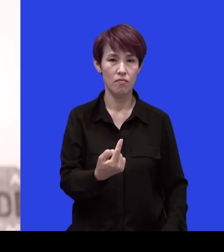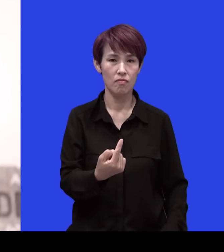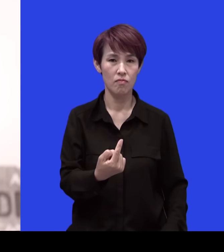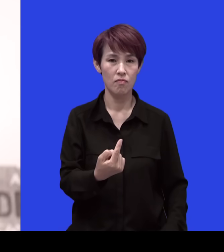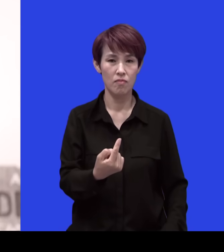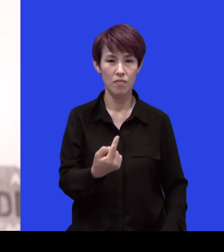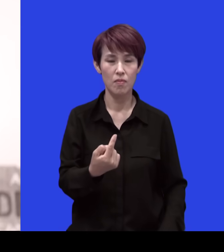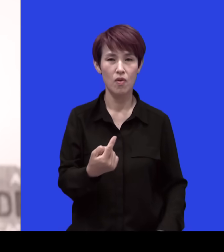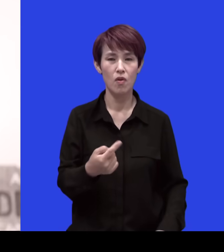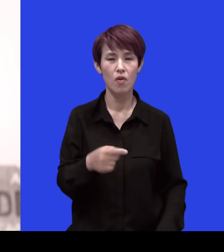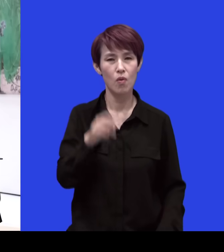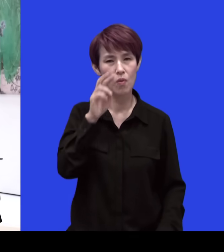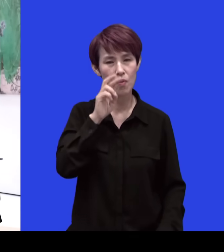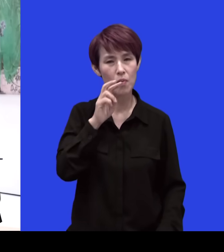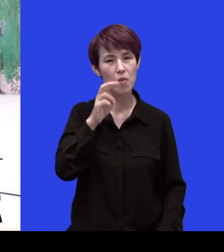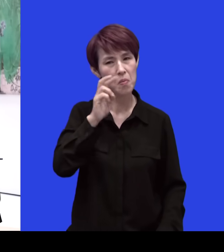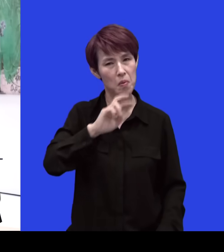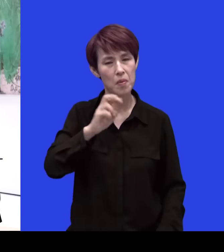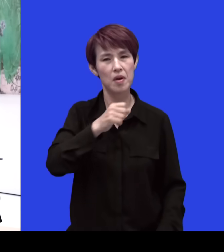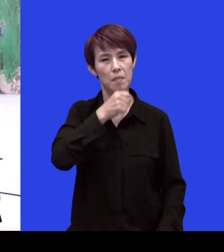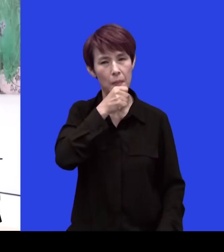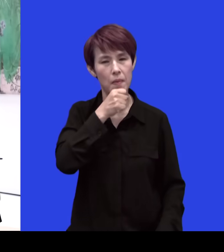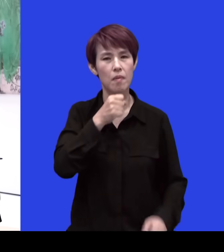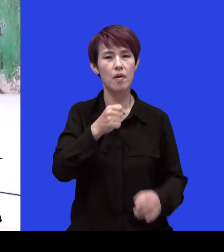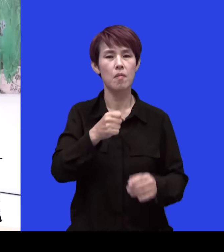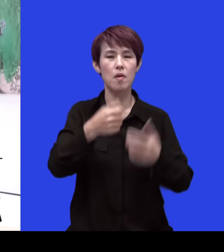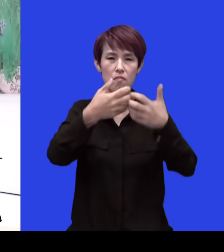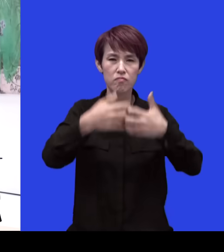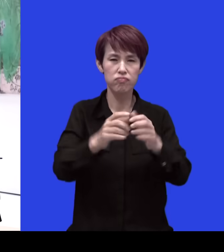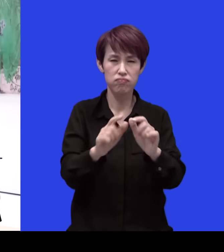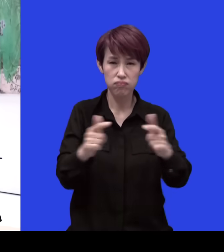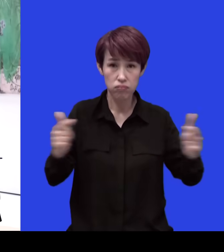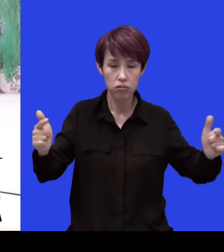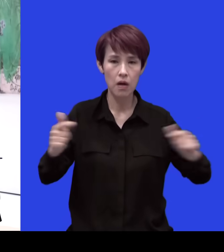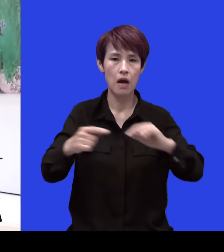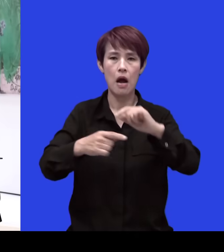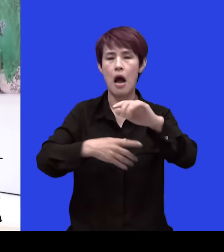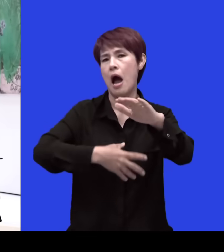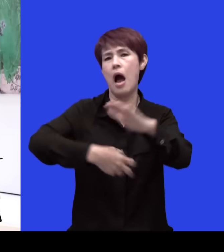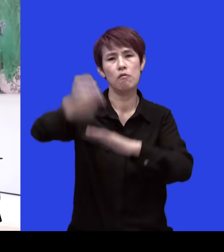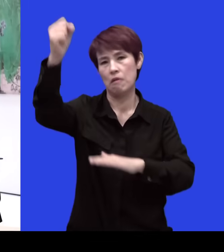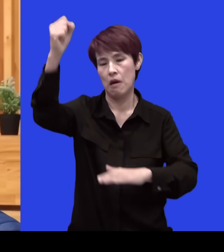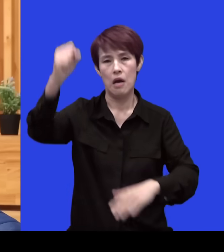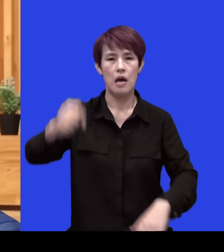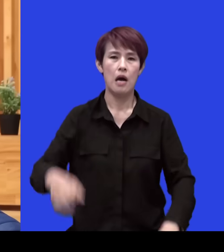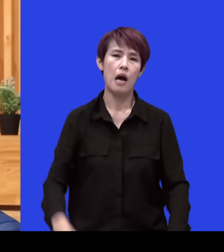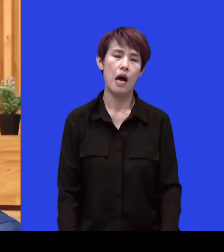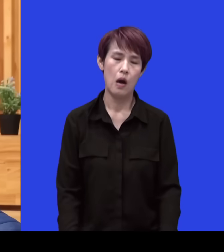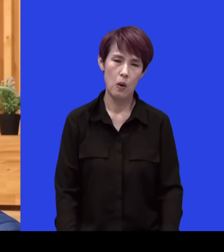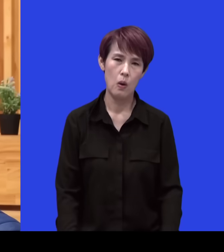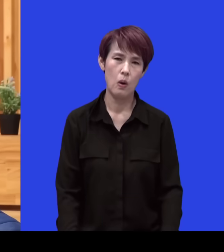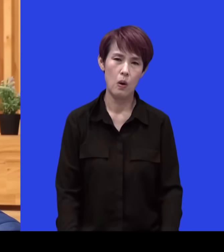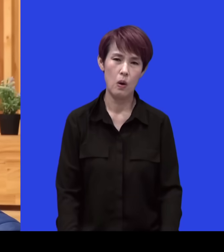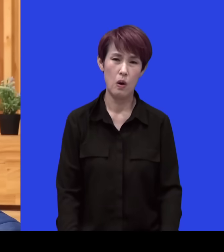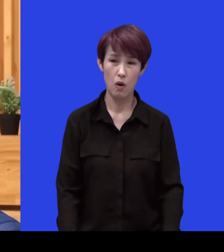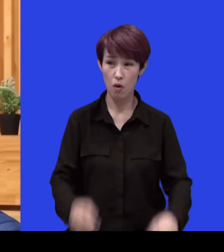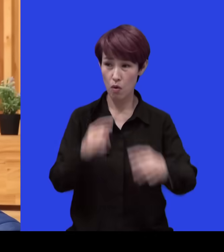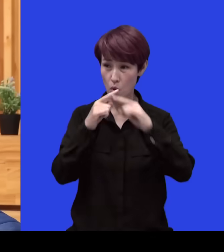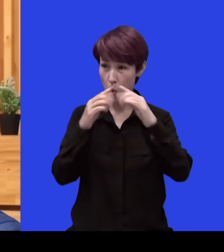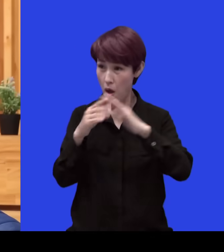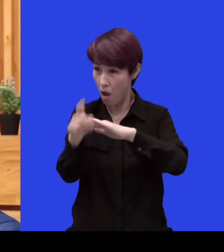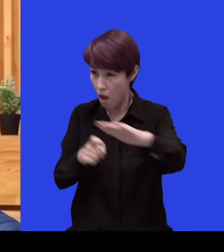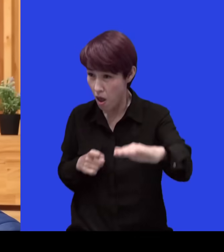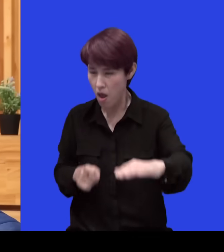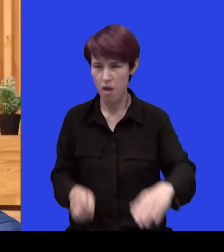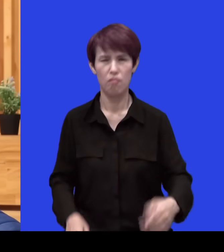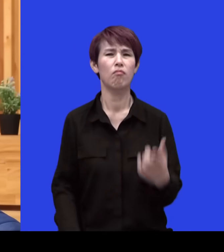저기 음성 세트 같은 거 마이크 세트 음향 장비. 음향 장비? 예. 이런 걸 다 들어가고 다 털어갔어요? 아, 교회도 그- 털어요? 예,